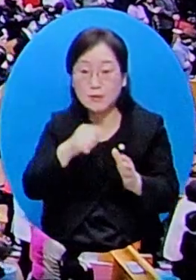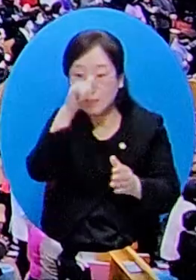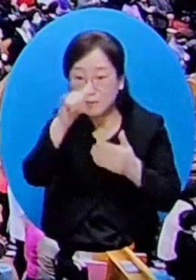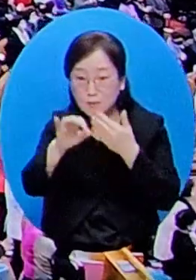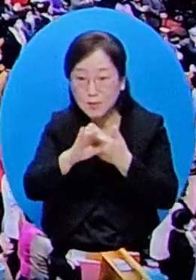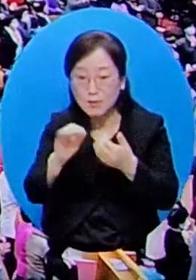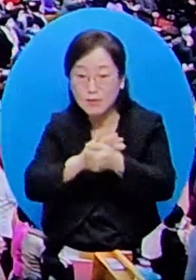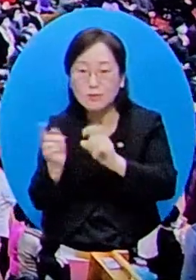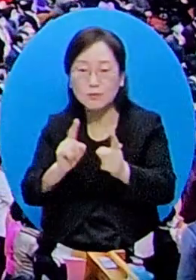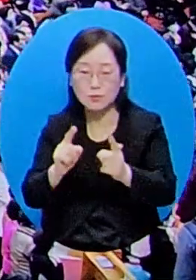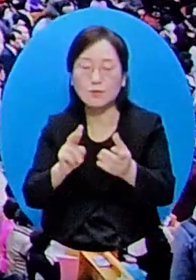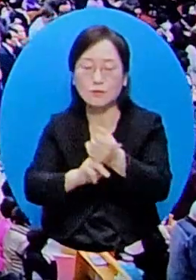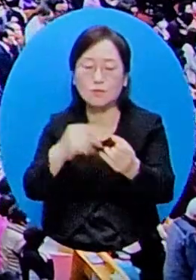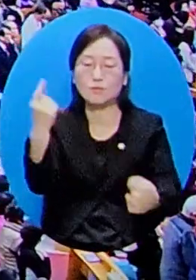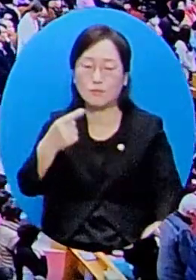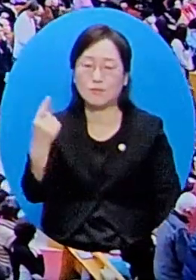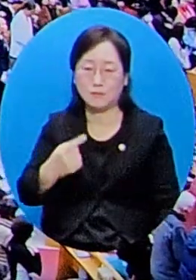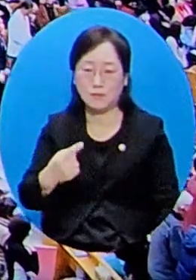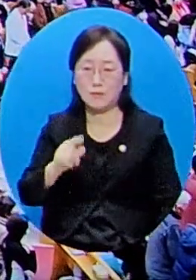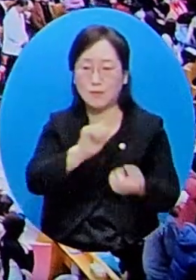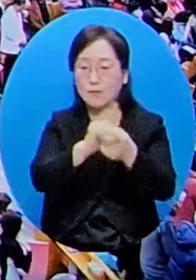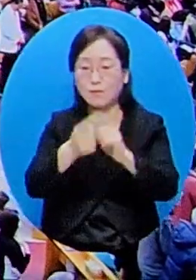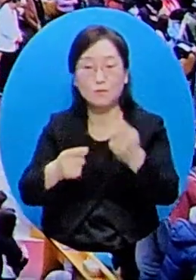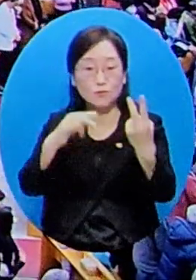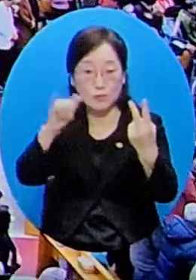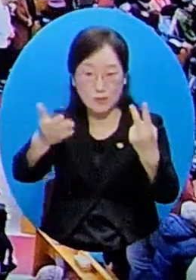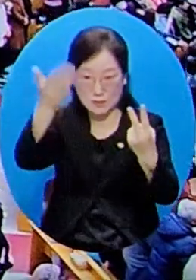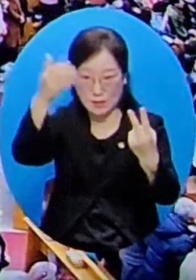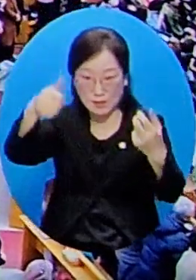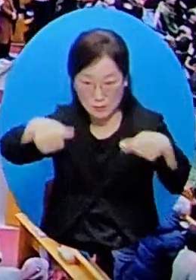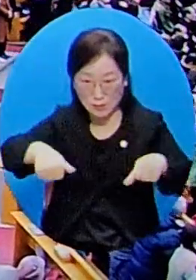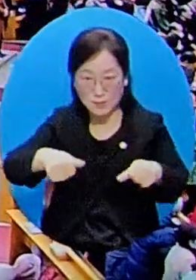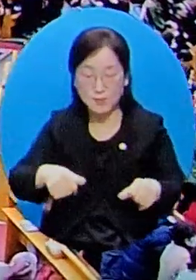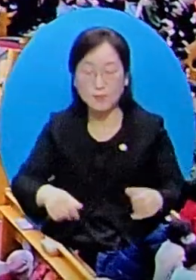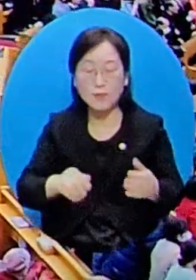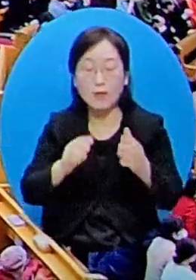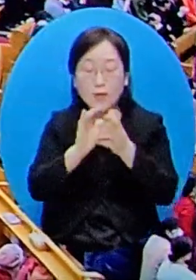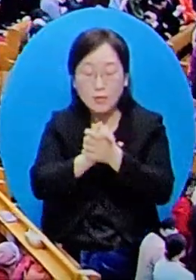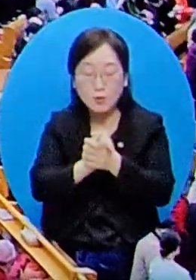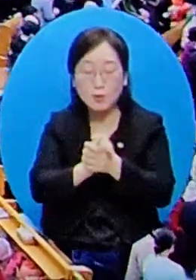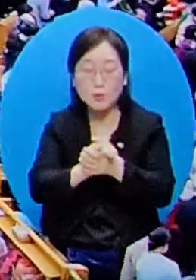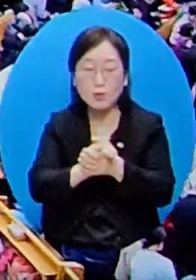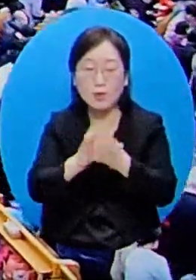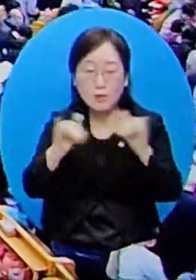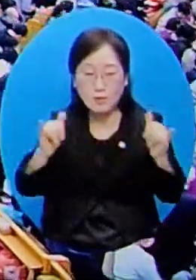임하게 되는 것입니다. 옆에 두 분 이상 인사하고 자리에 앉겠습니다. 기도하는 사람이 됩시다.